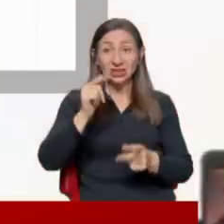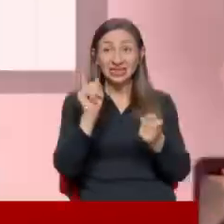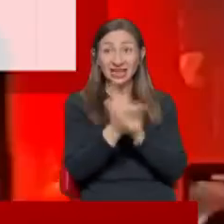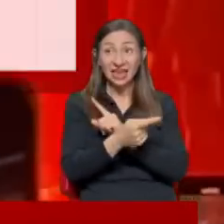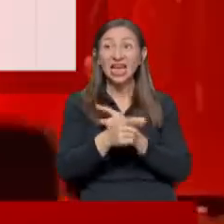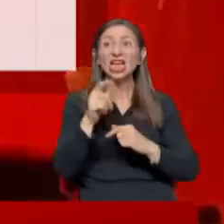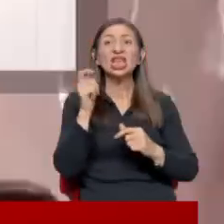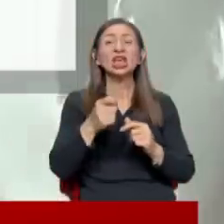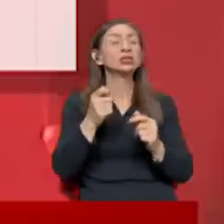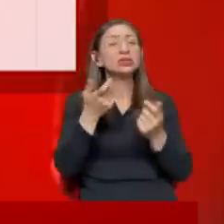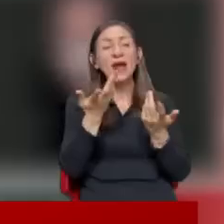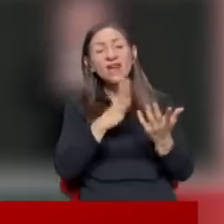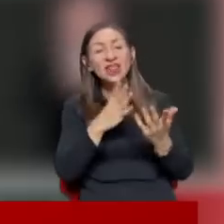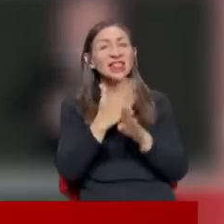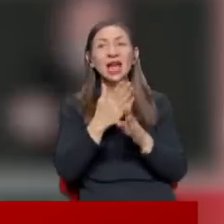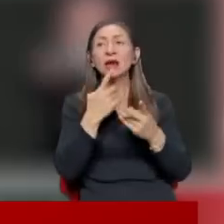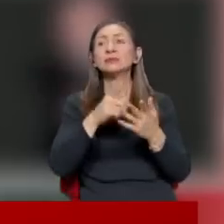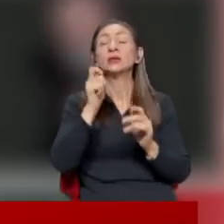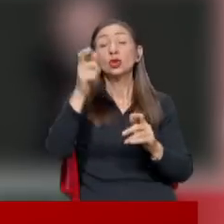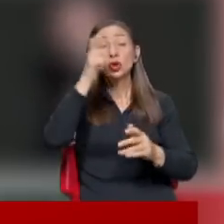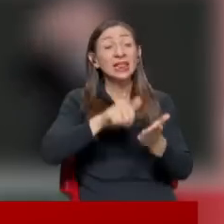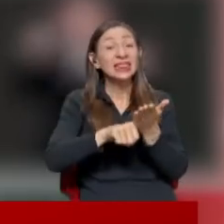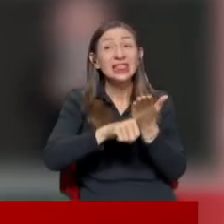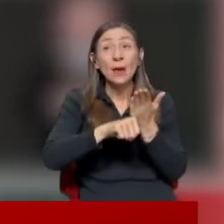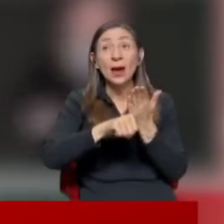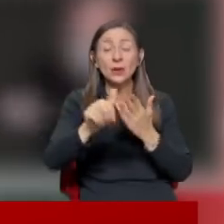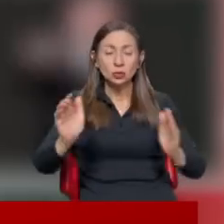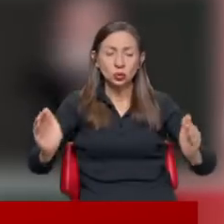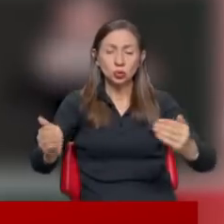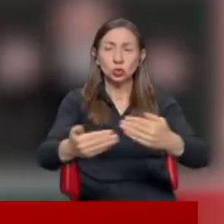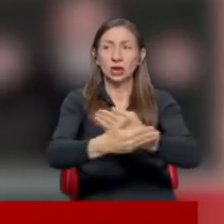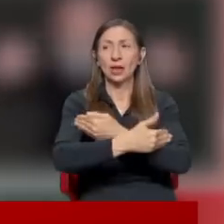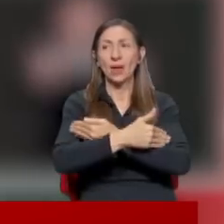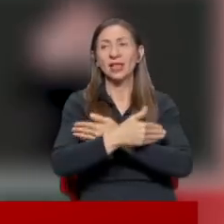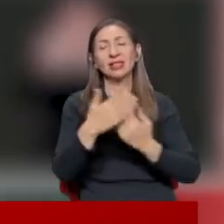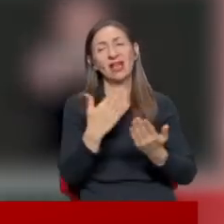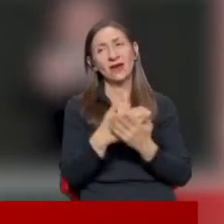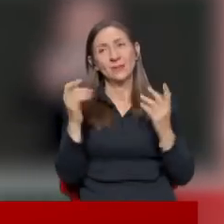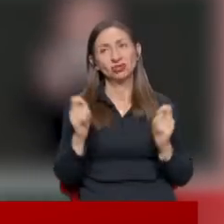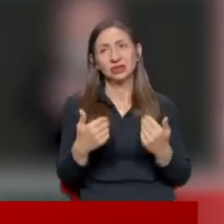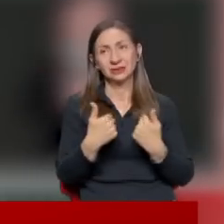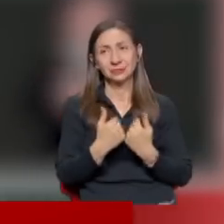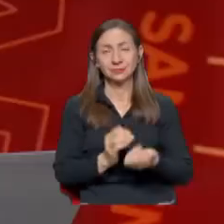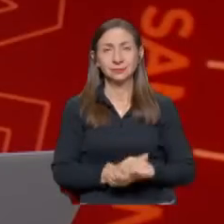aksine gerekçe de gösterilmedi. Türkiye'nin tamamını kucaklamaya devam edeceğiz.